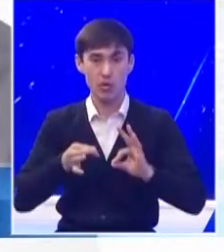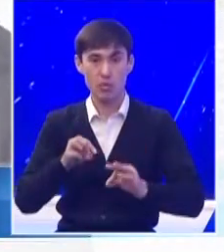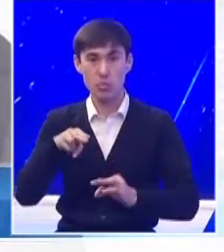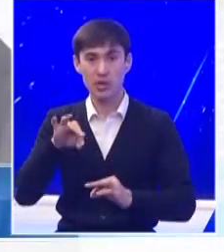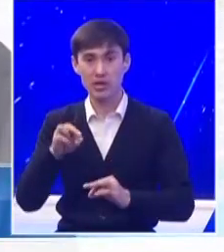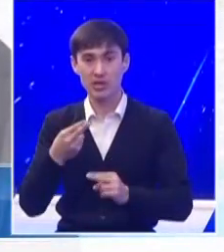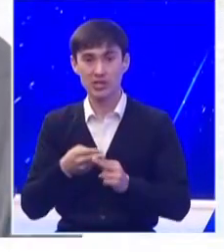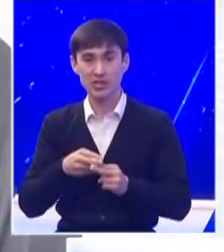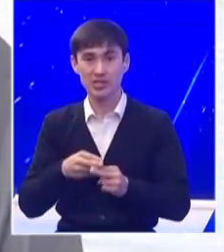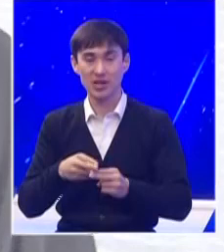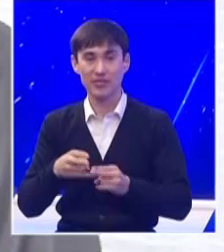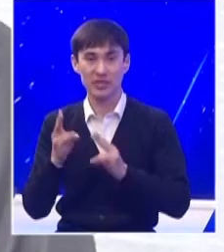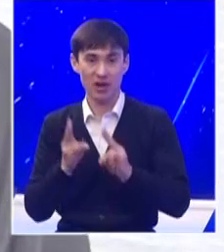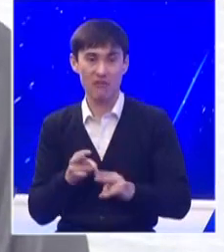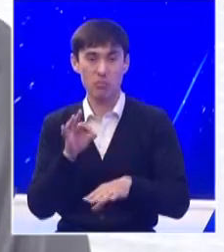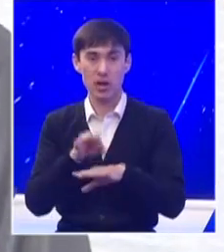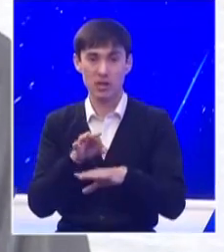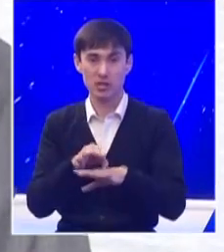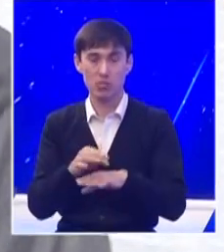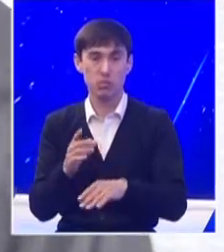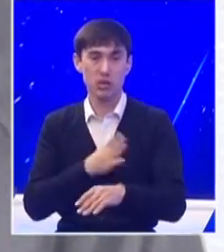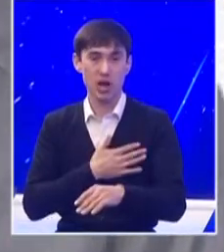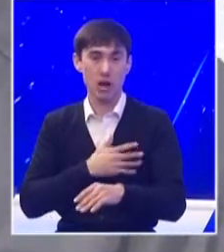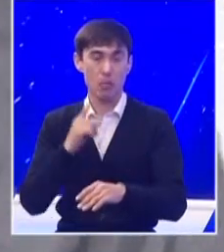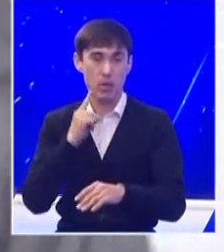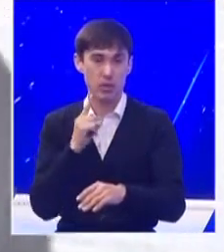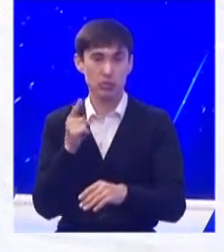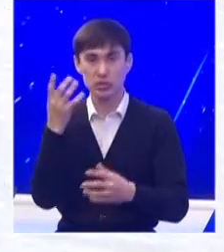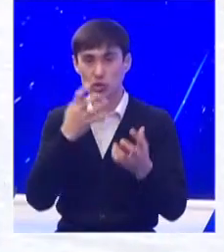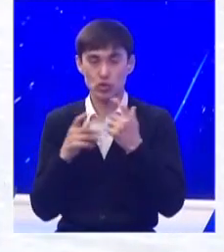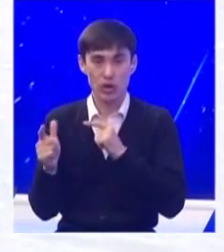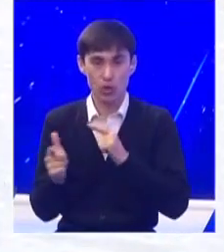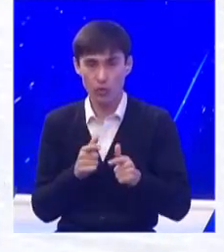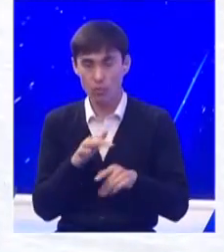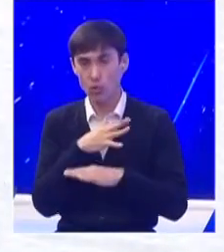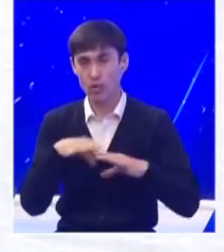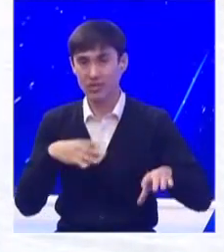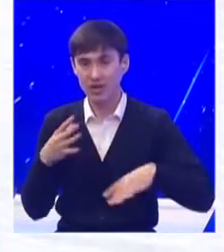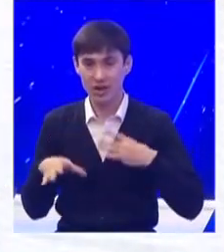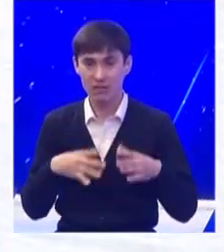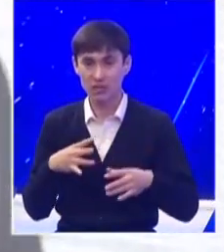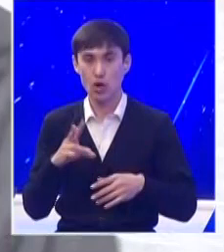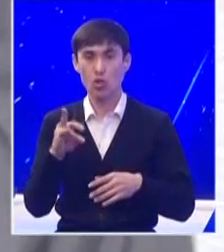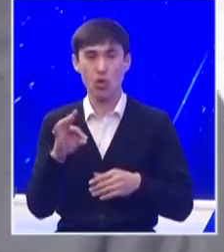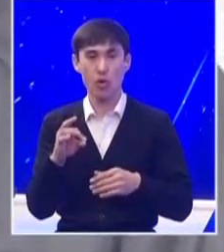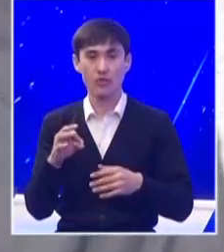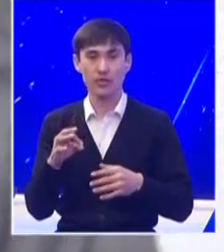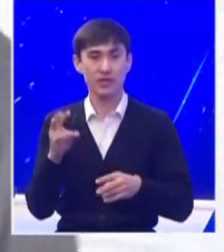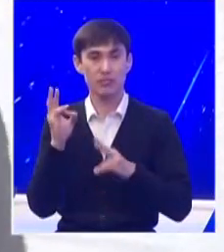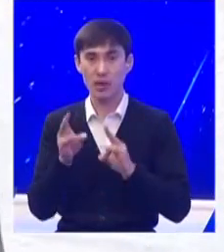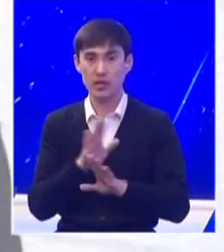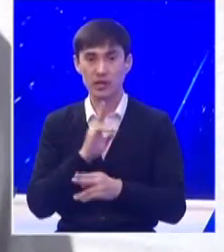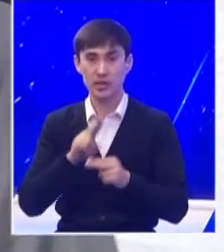Пекине. Из-за травм и болезней. Очень обидно было, потому что я серьезно готовился, много тренировался. Но еще не все